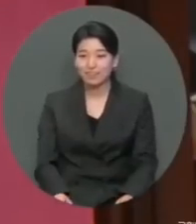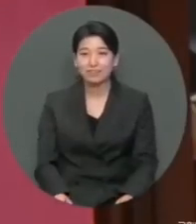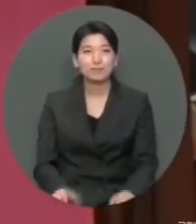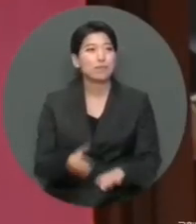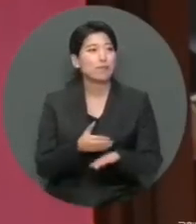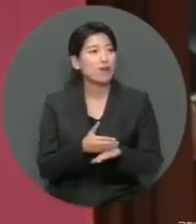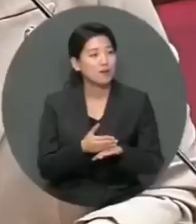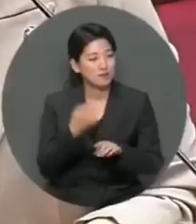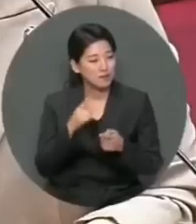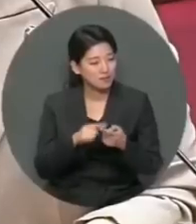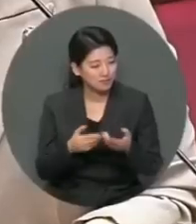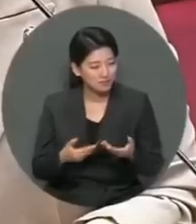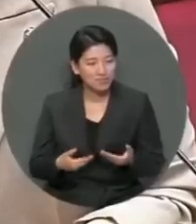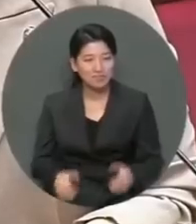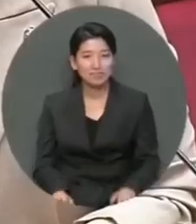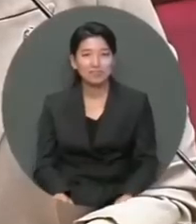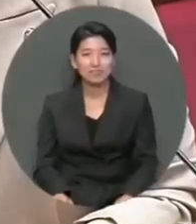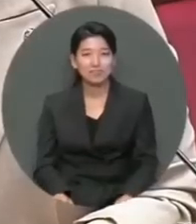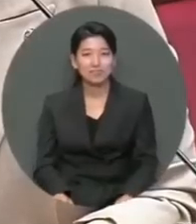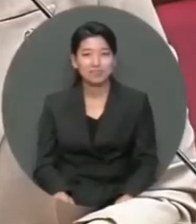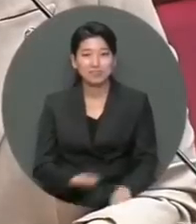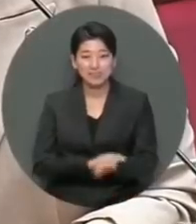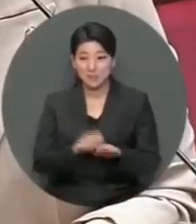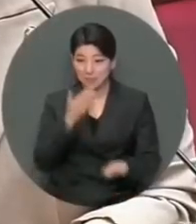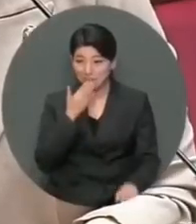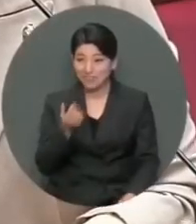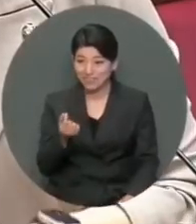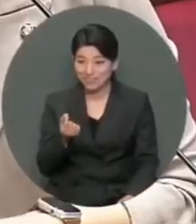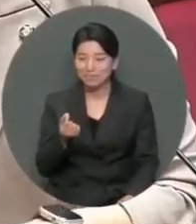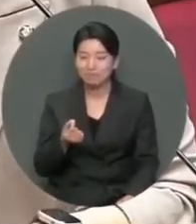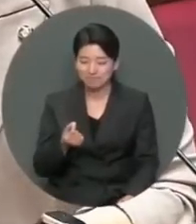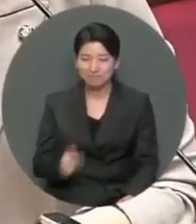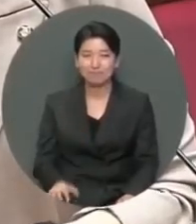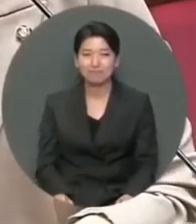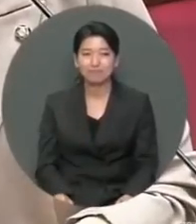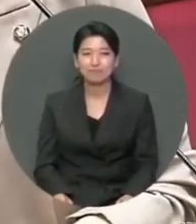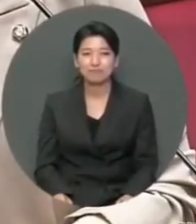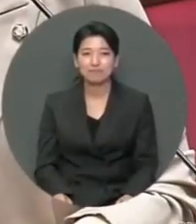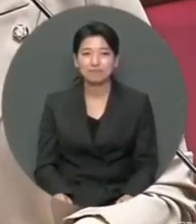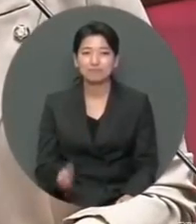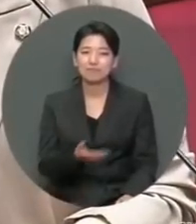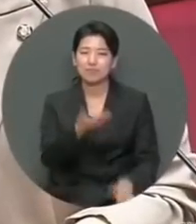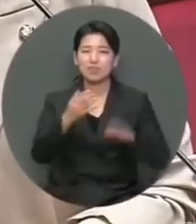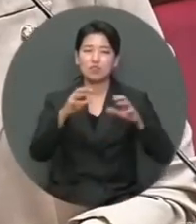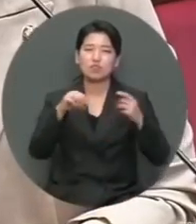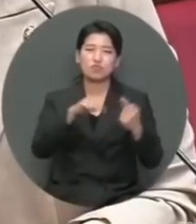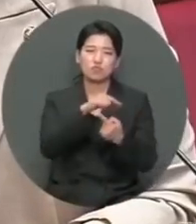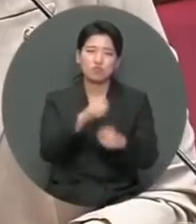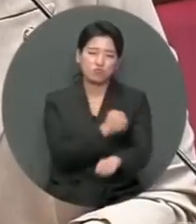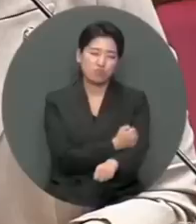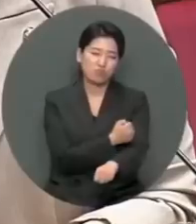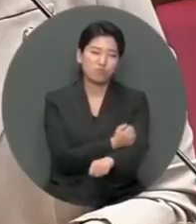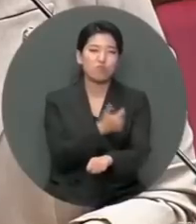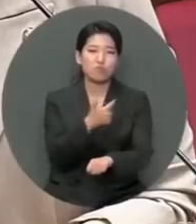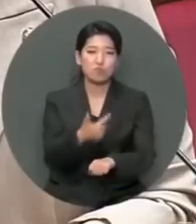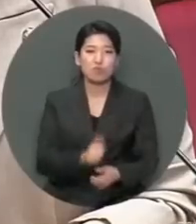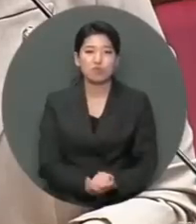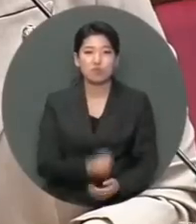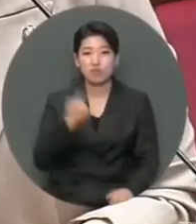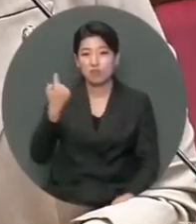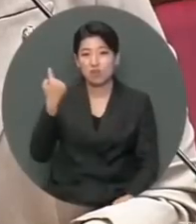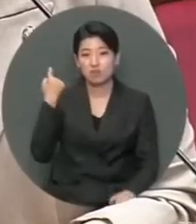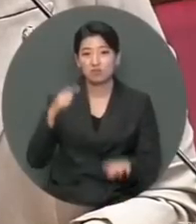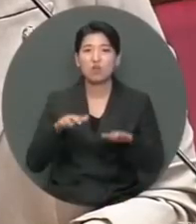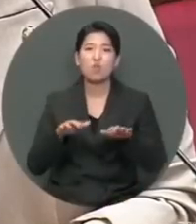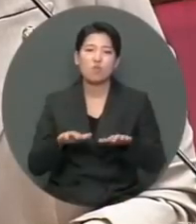감사합니다. 관심을 보여주셔서. 많이 하셨어요? 네. 네. 다들 국정에 노고가 많으십니다. 어제랑